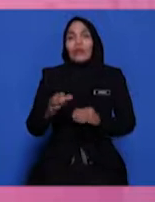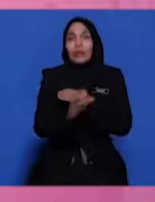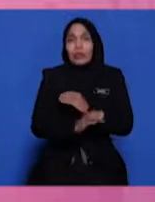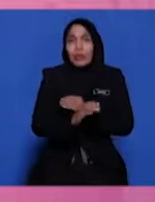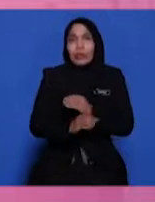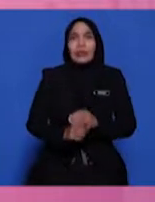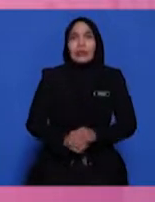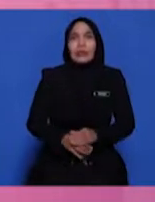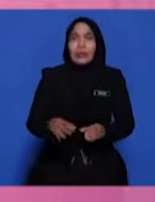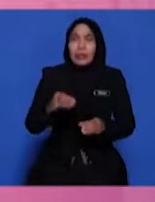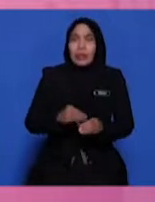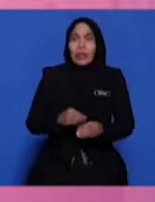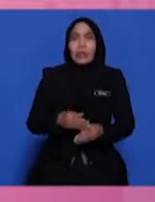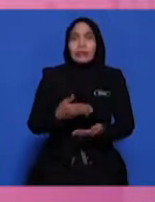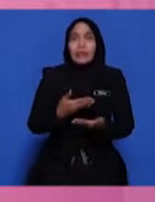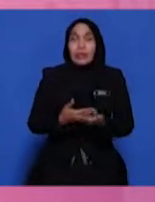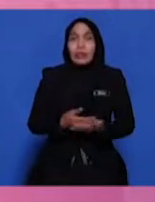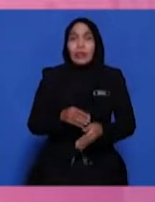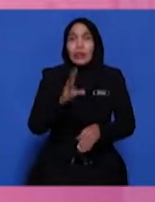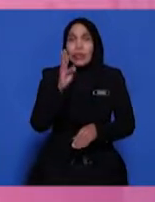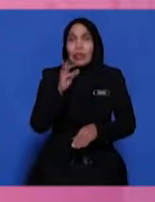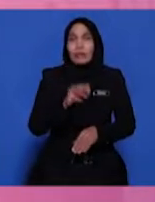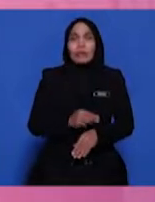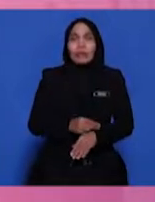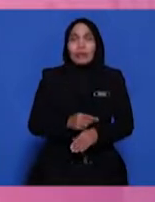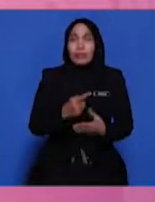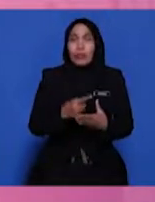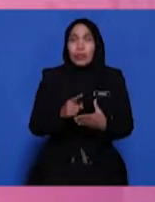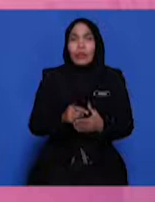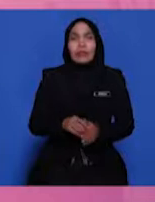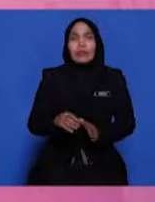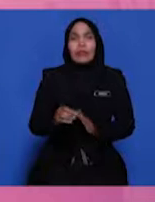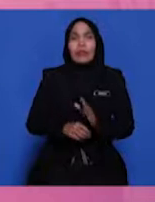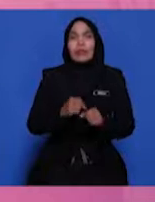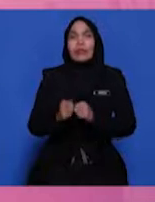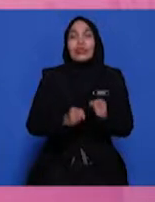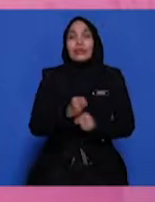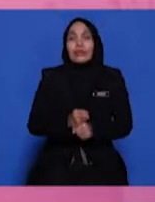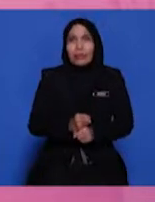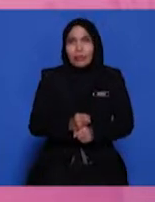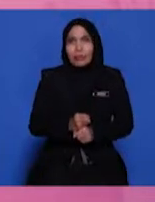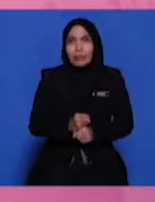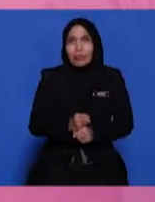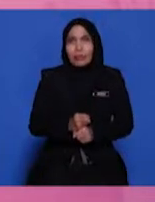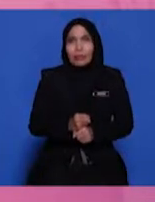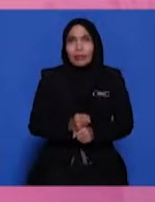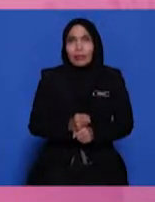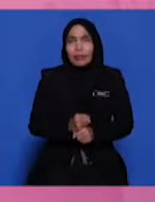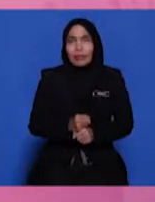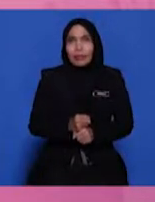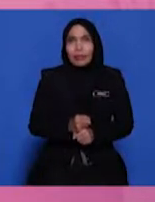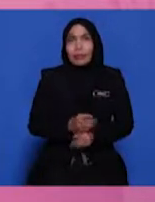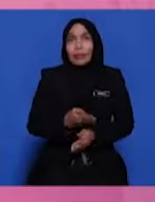bulanan beliau ialah RM5,000. Beliau perlu menyimpan 10% daripada gaji